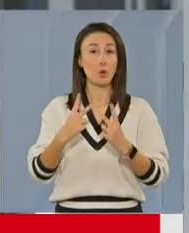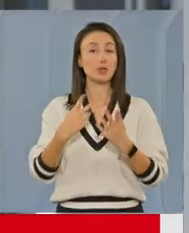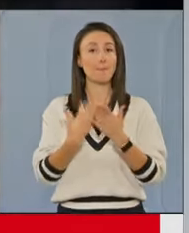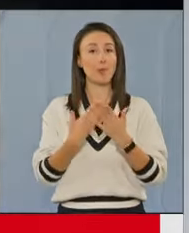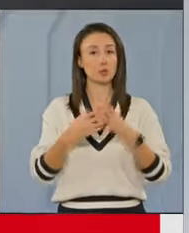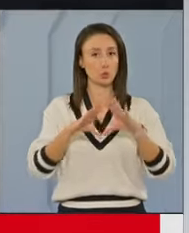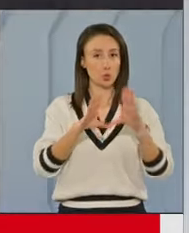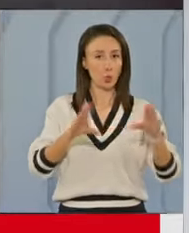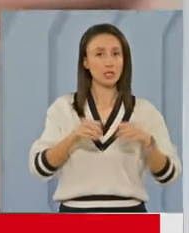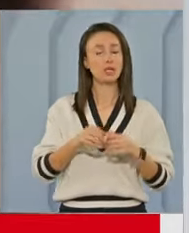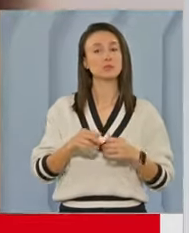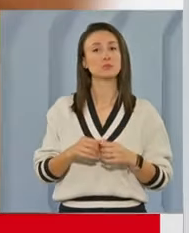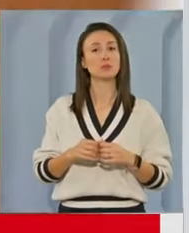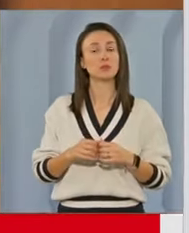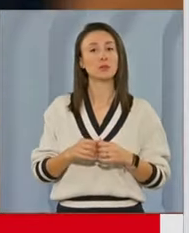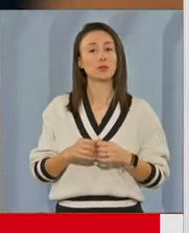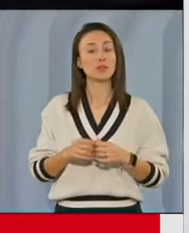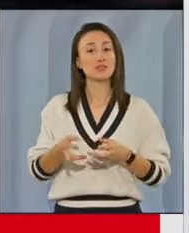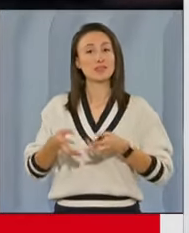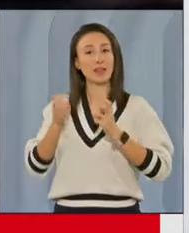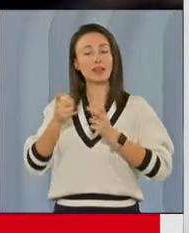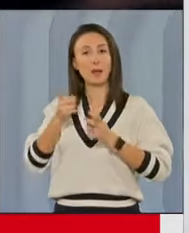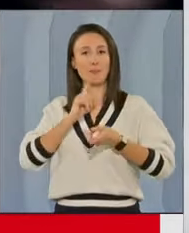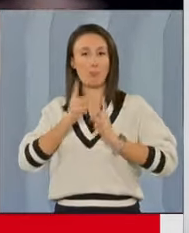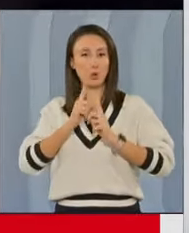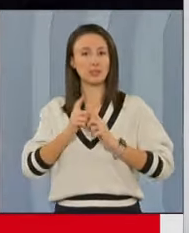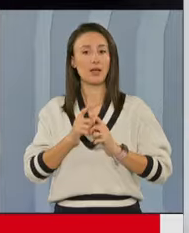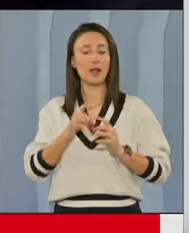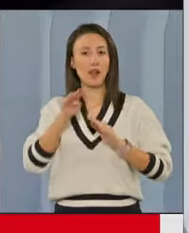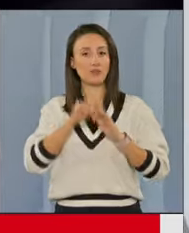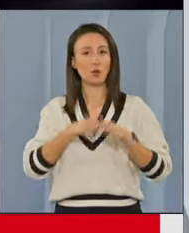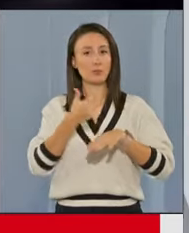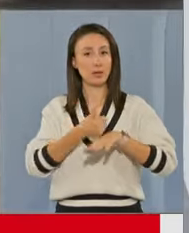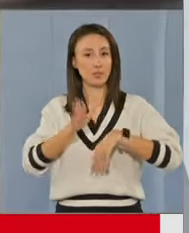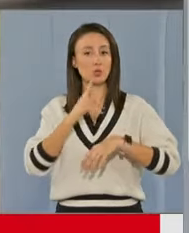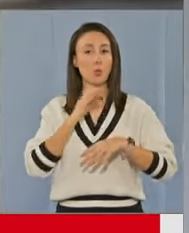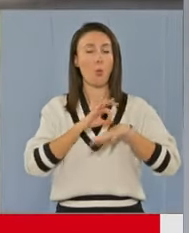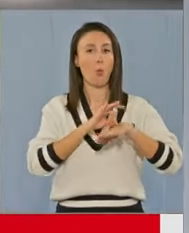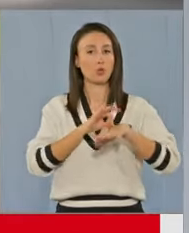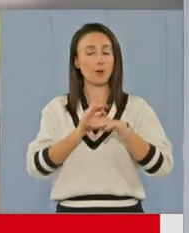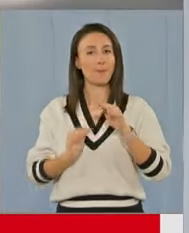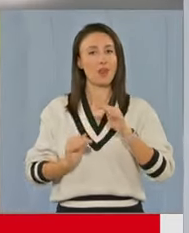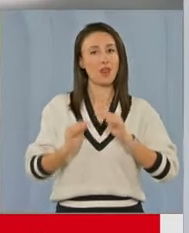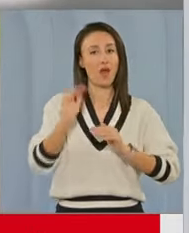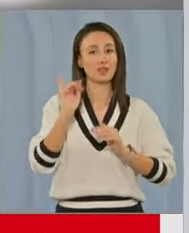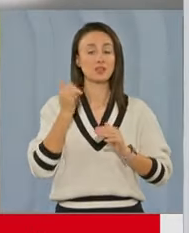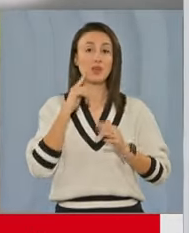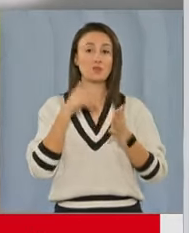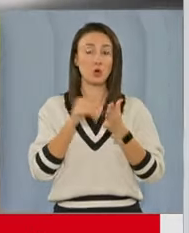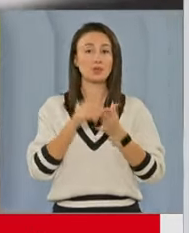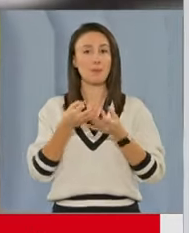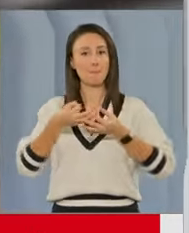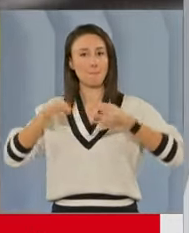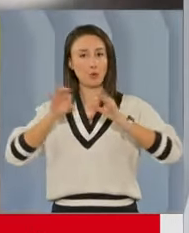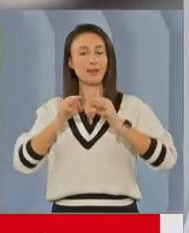România pentru că se ridică politică antidrog la nivelul Prim ministrului deci practic coordonarea va fi de la cel mai înalt nivel s a folosit un model